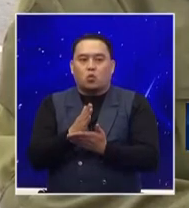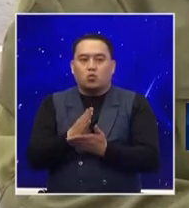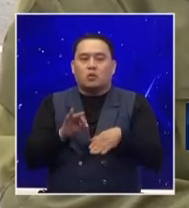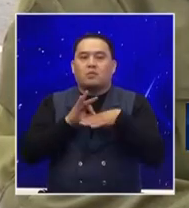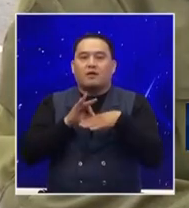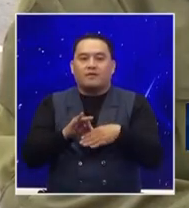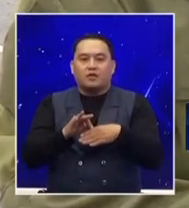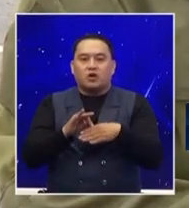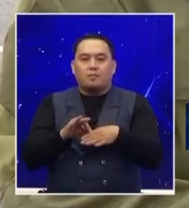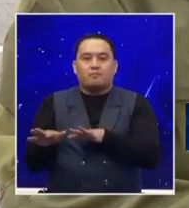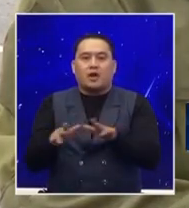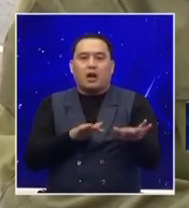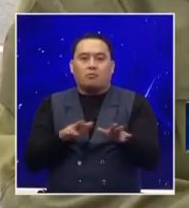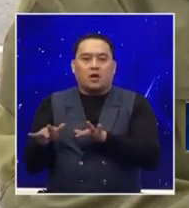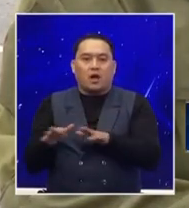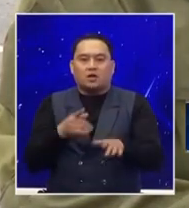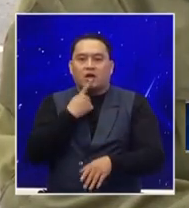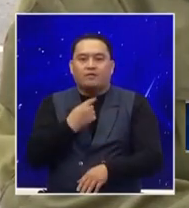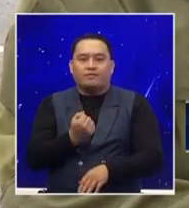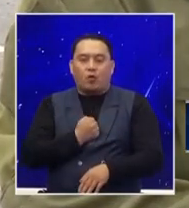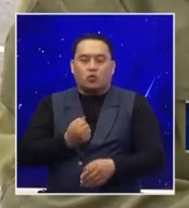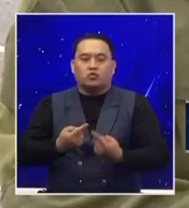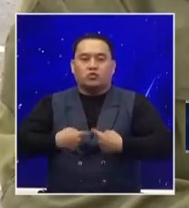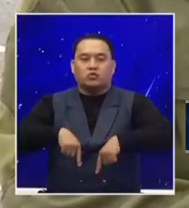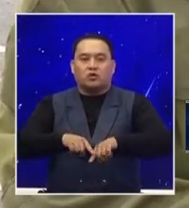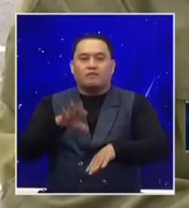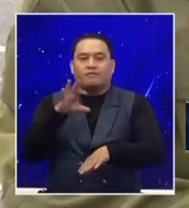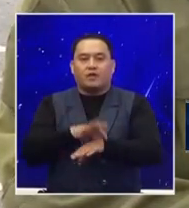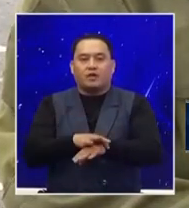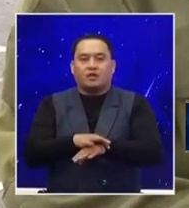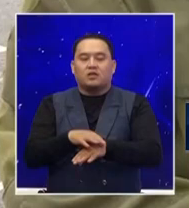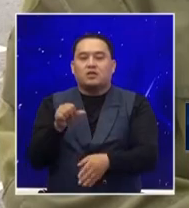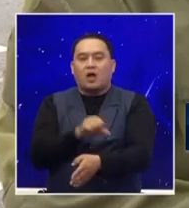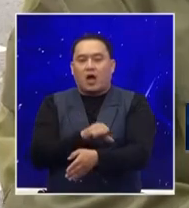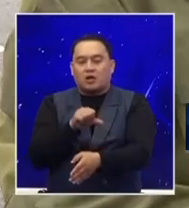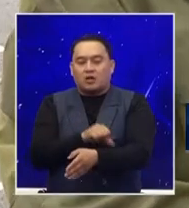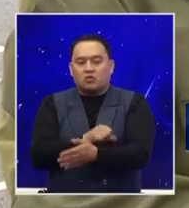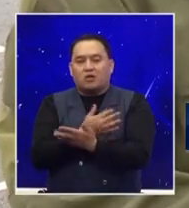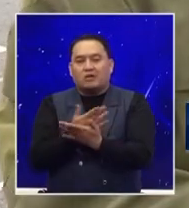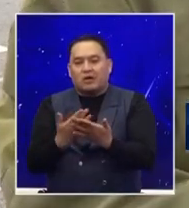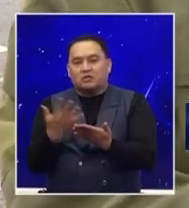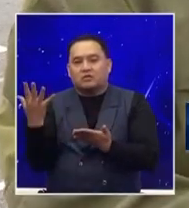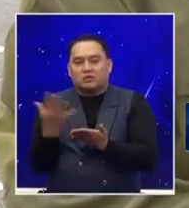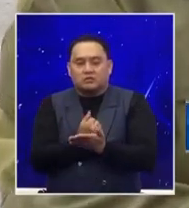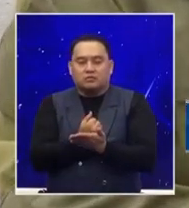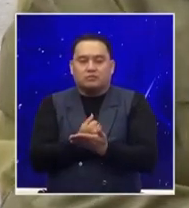проводит профилактические мероприятия в воинских частях по выявлению наркотических, взрывчатых, а также боеприпасов.